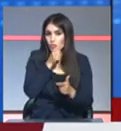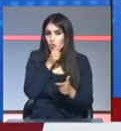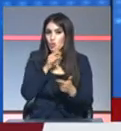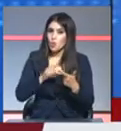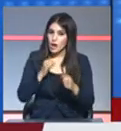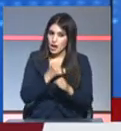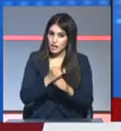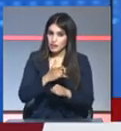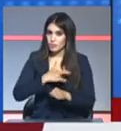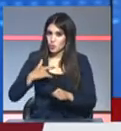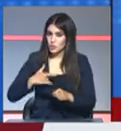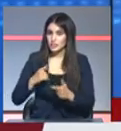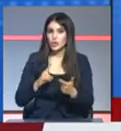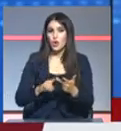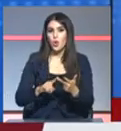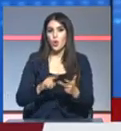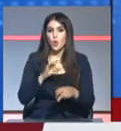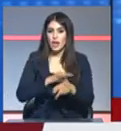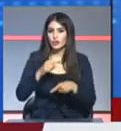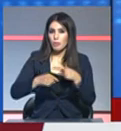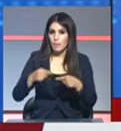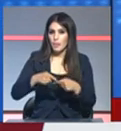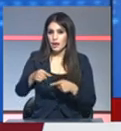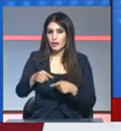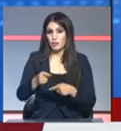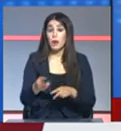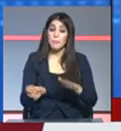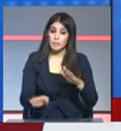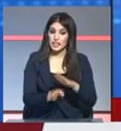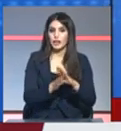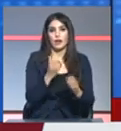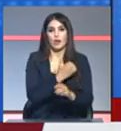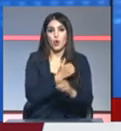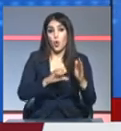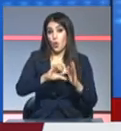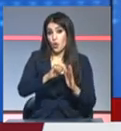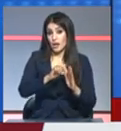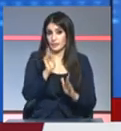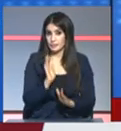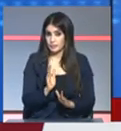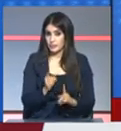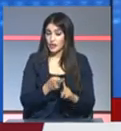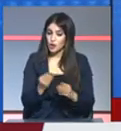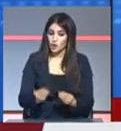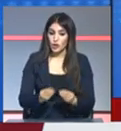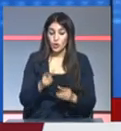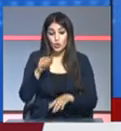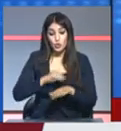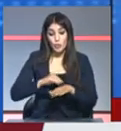هو حالات لازم يكون مخترق تقديم الى الوفيات وهما الناس اللي عندهم الاولويه وما بين